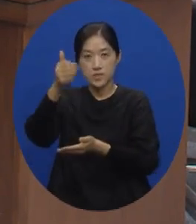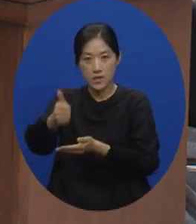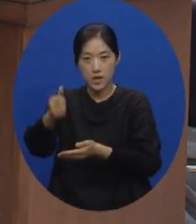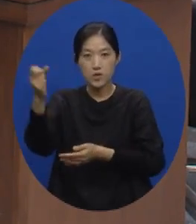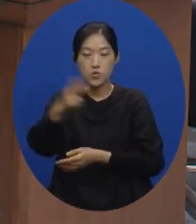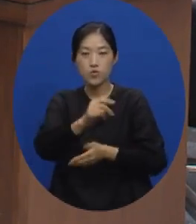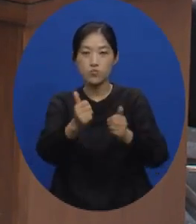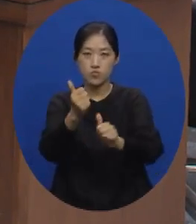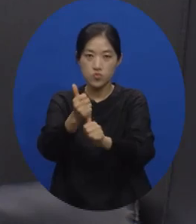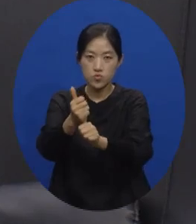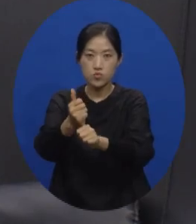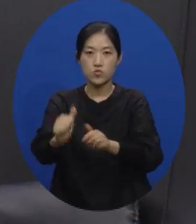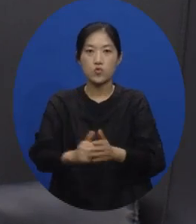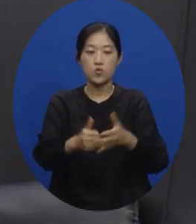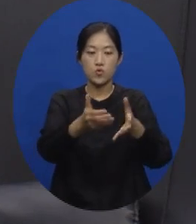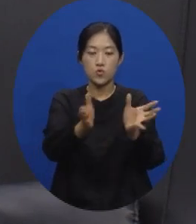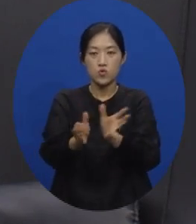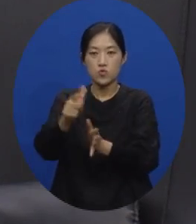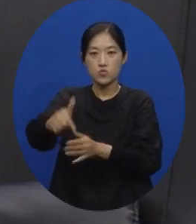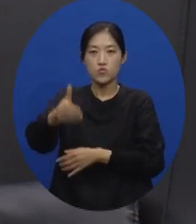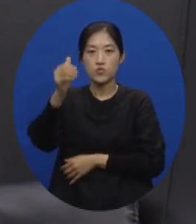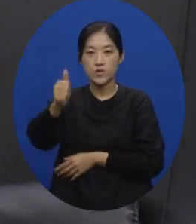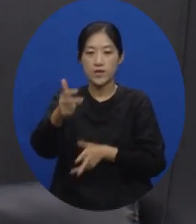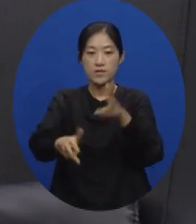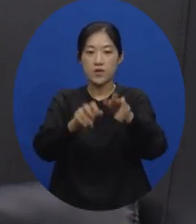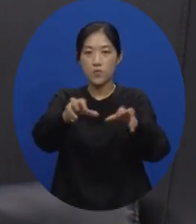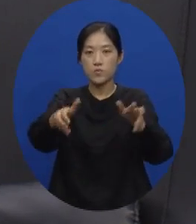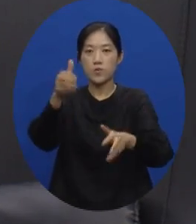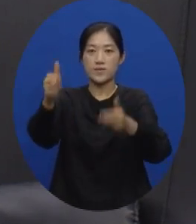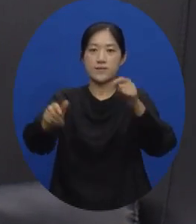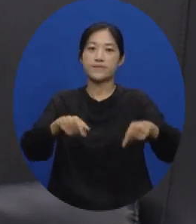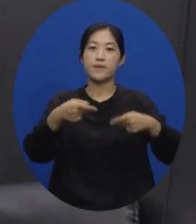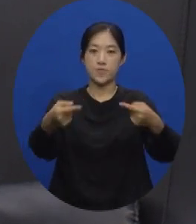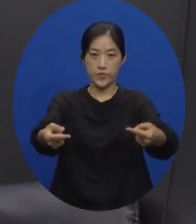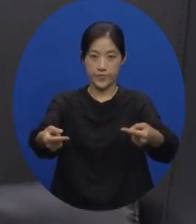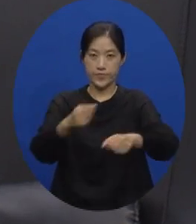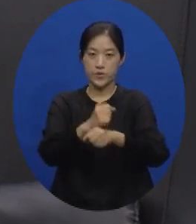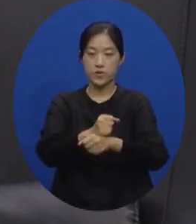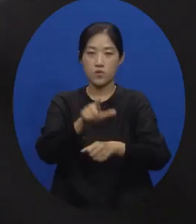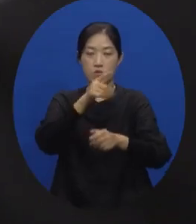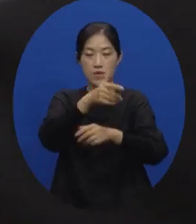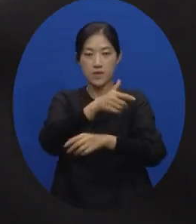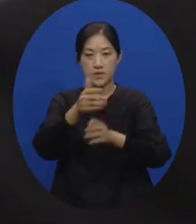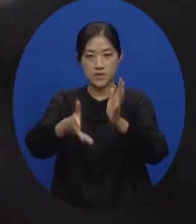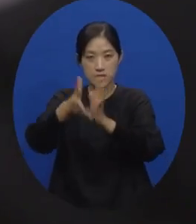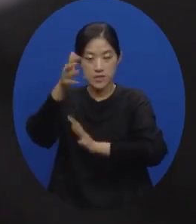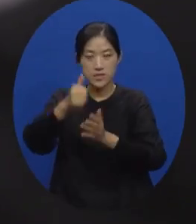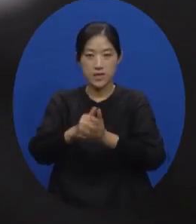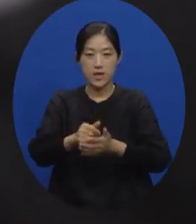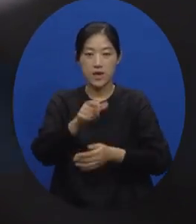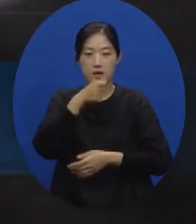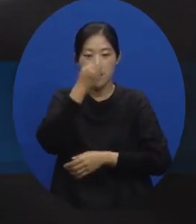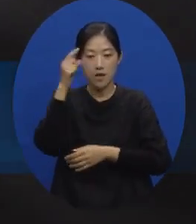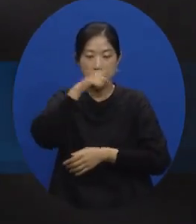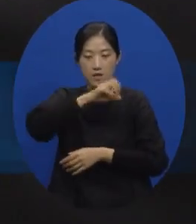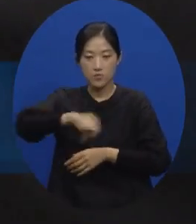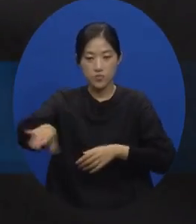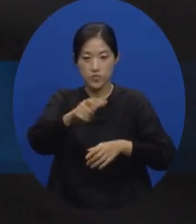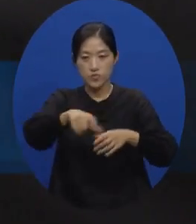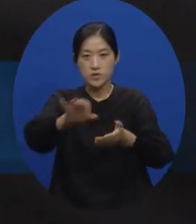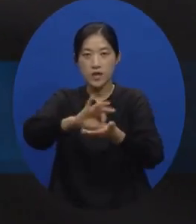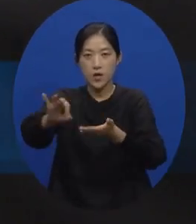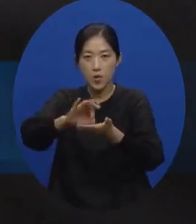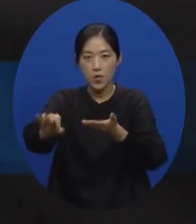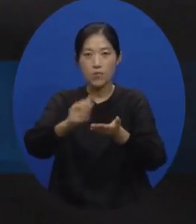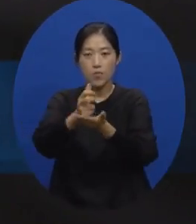비롯해 부시장, 국장, 사업소장 등이 참석한 가운데 오산시 하수도 사용조례 일부